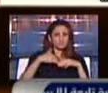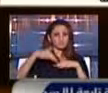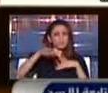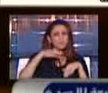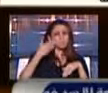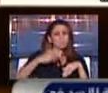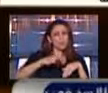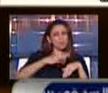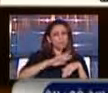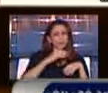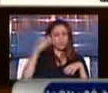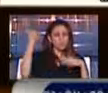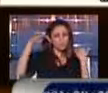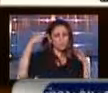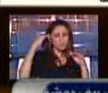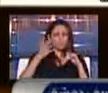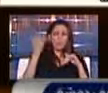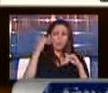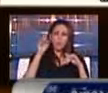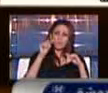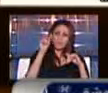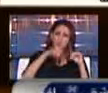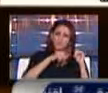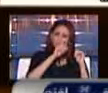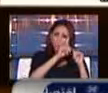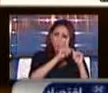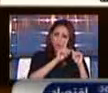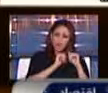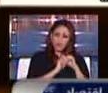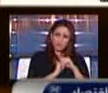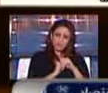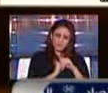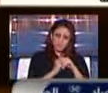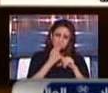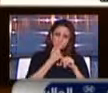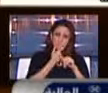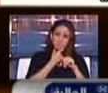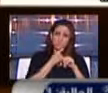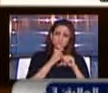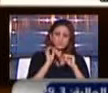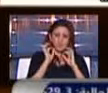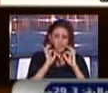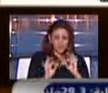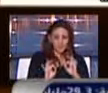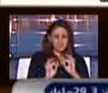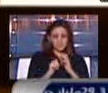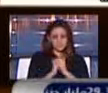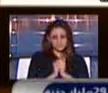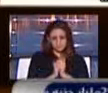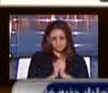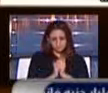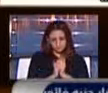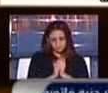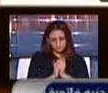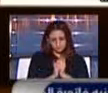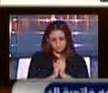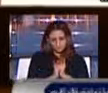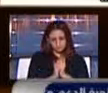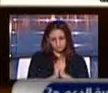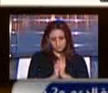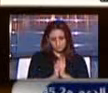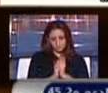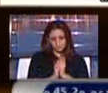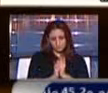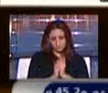ومصابيه واحداث ثوره 25 يناير من الاول خالص ما كانش الرئيس مرسي التزم مع كرسي رئاسه الجمهوريه،